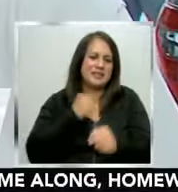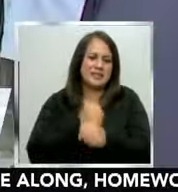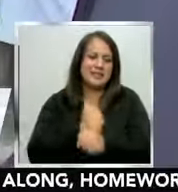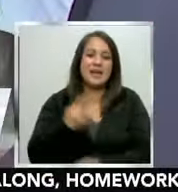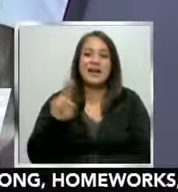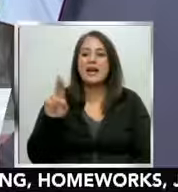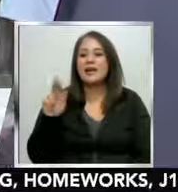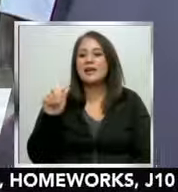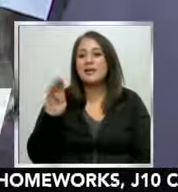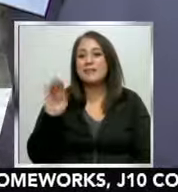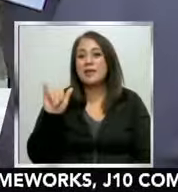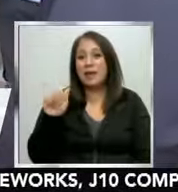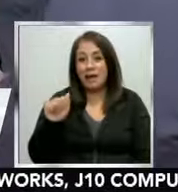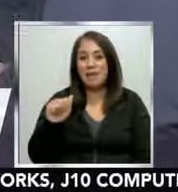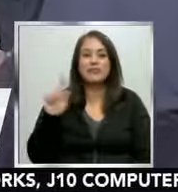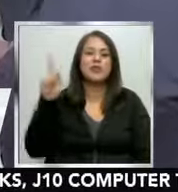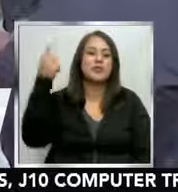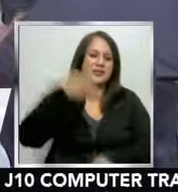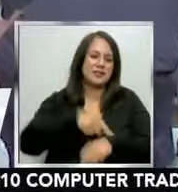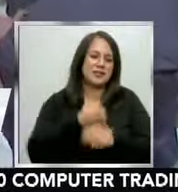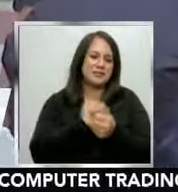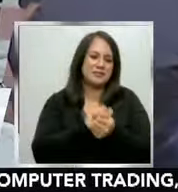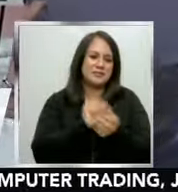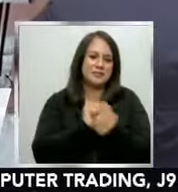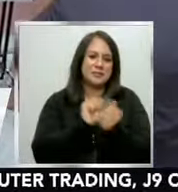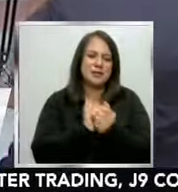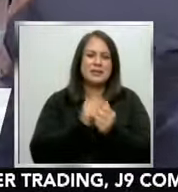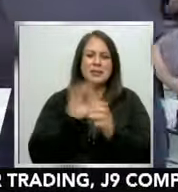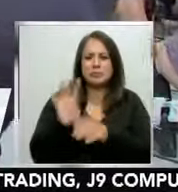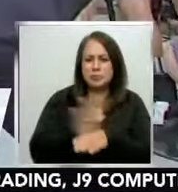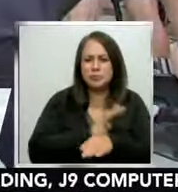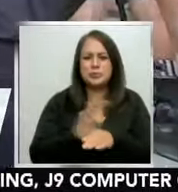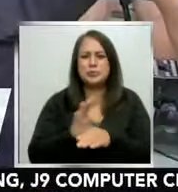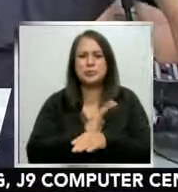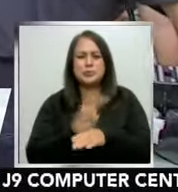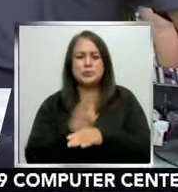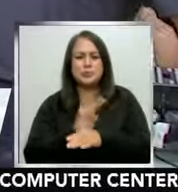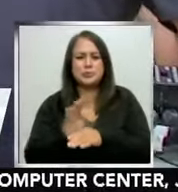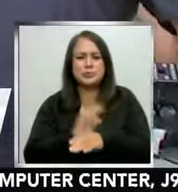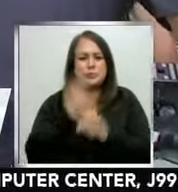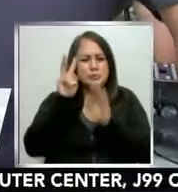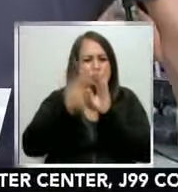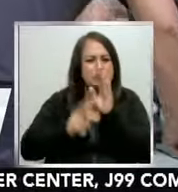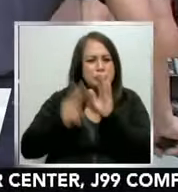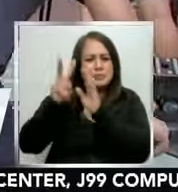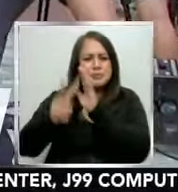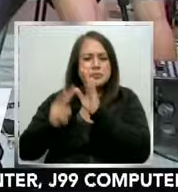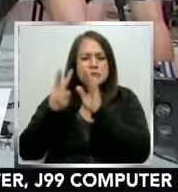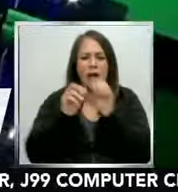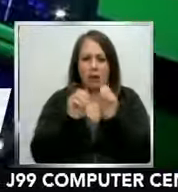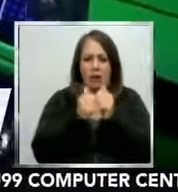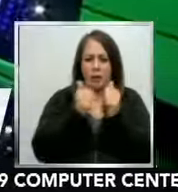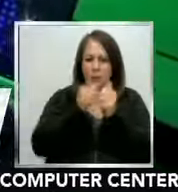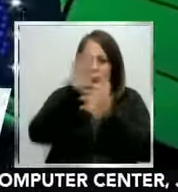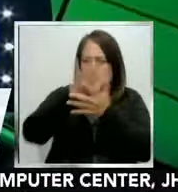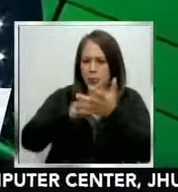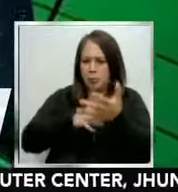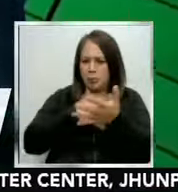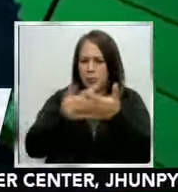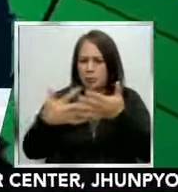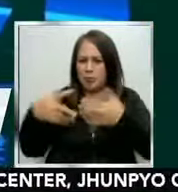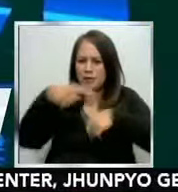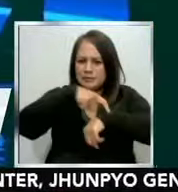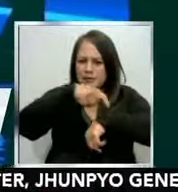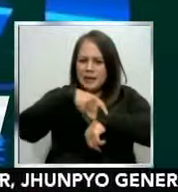ngayon. At ngayong magiging abala na siya sa taping. Paano kaya hahatiin ni Ding Dong ang oras niya sa pag-host